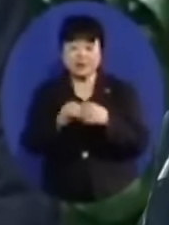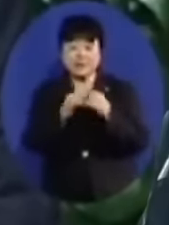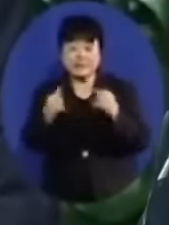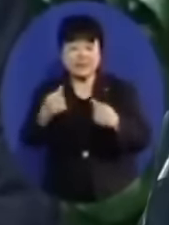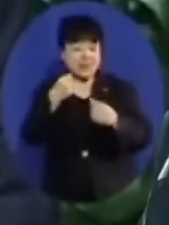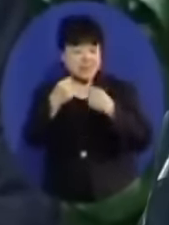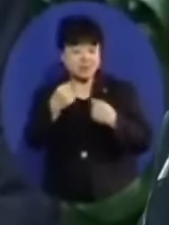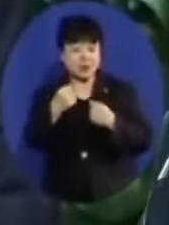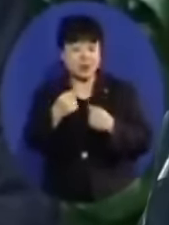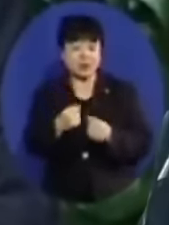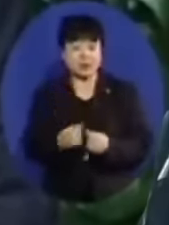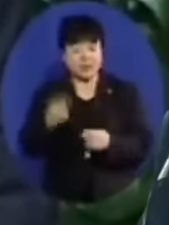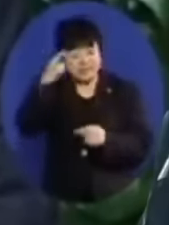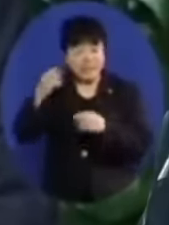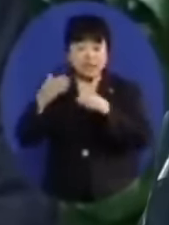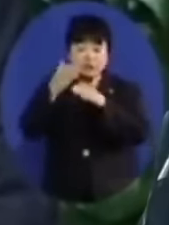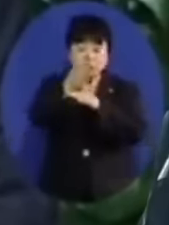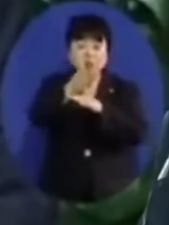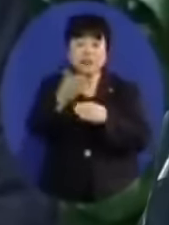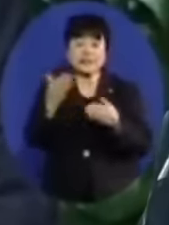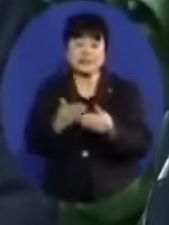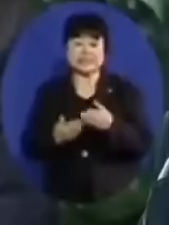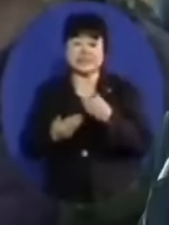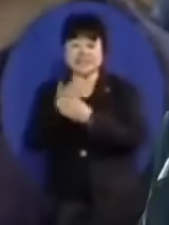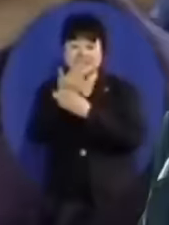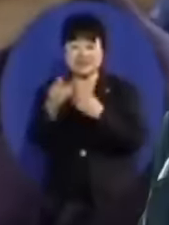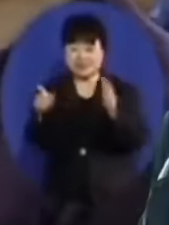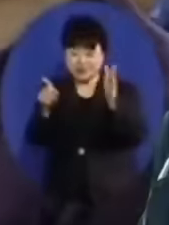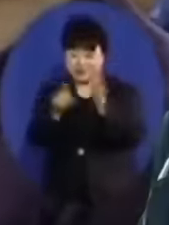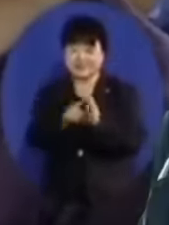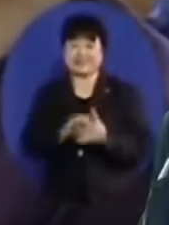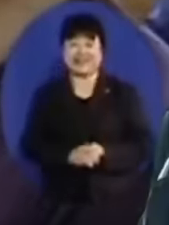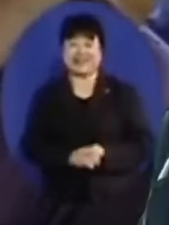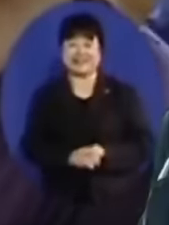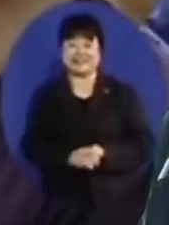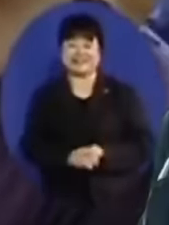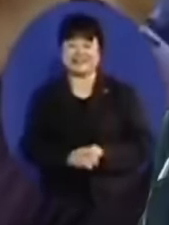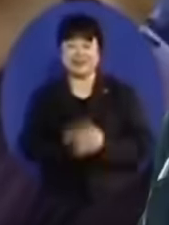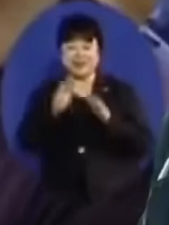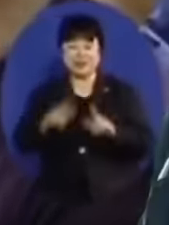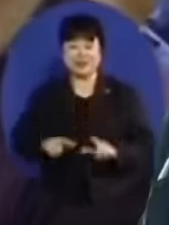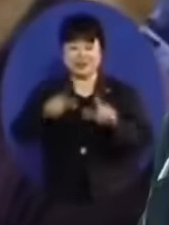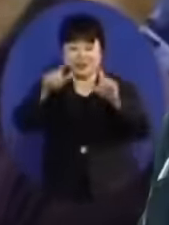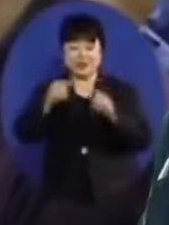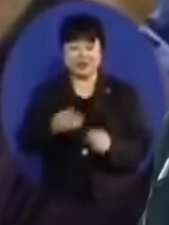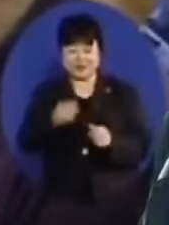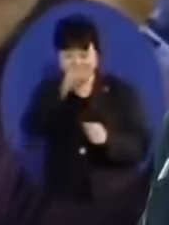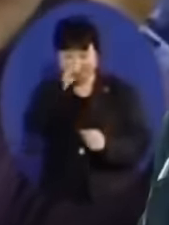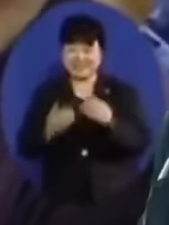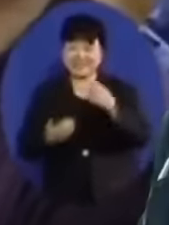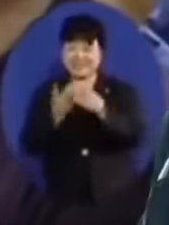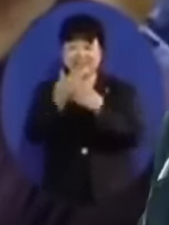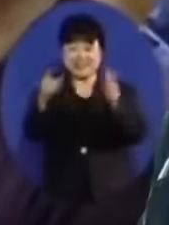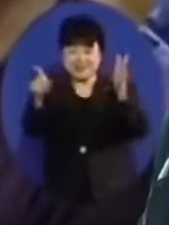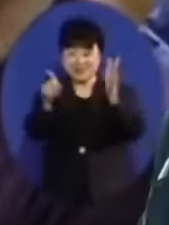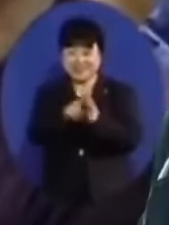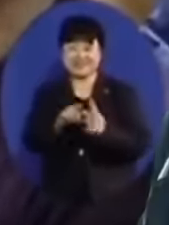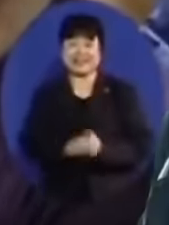힘으로 상상할 수 없는 일들이 일어날 수 있는 것입니다. 오늘도 여러분에게 좋은 일이 일어날 수